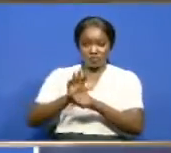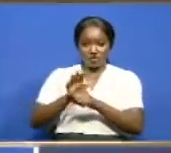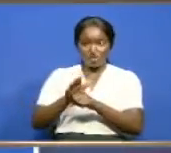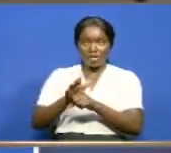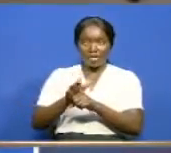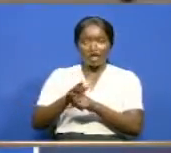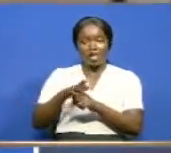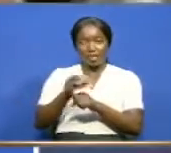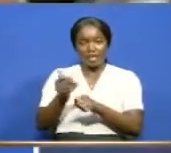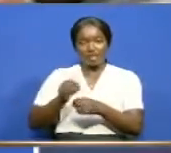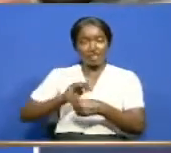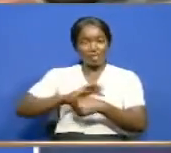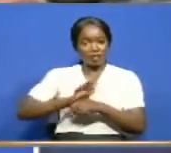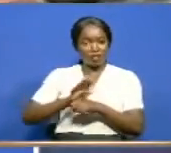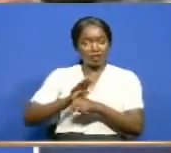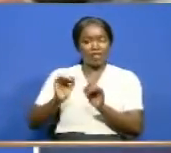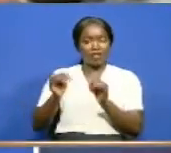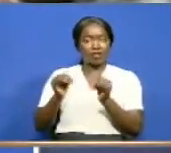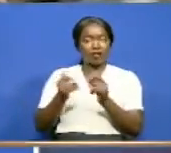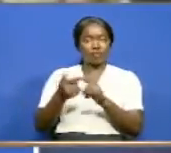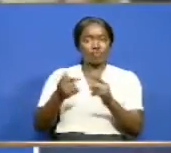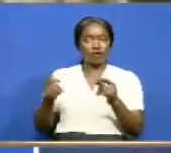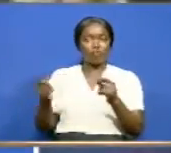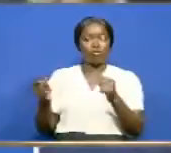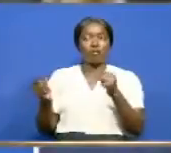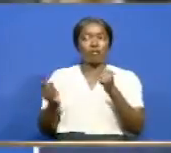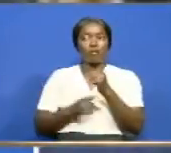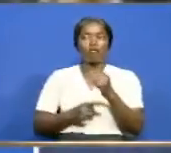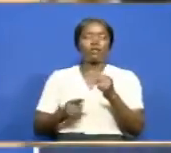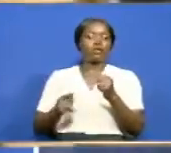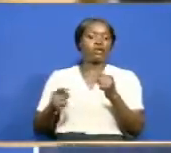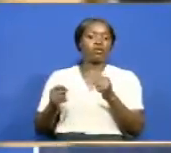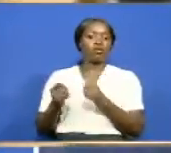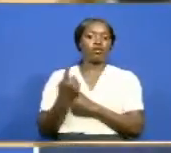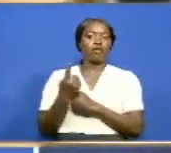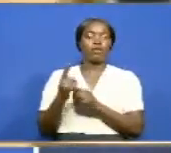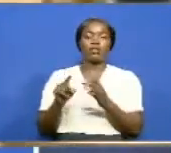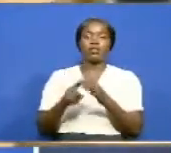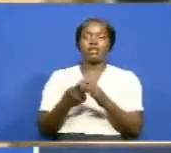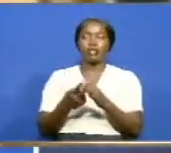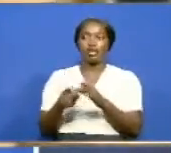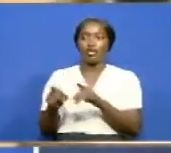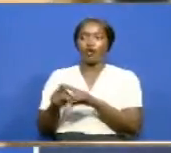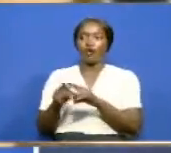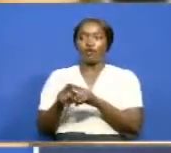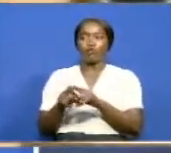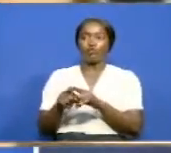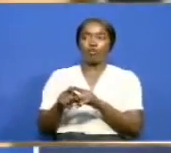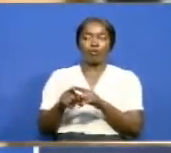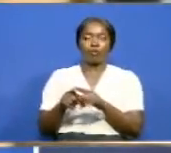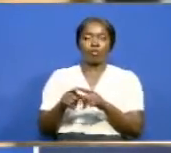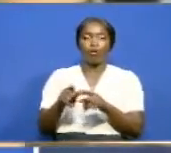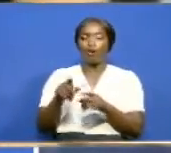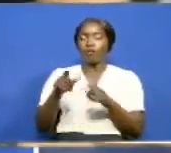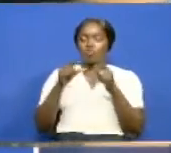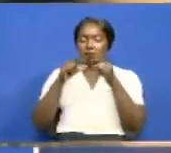kisa kingine chochote cha maambukizi mapya tangu mwanzo wa mwezi huu. Jimbo hilo pia linalegeza sheria kuhusu